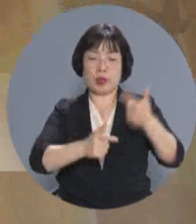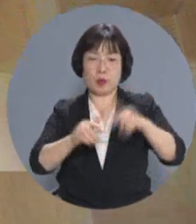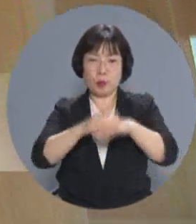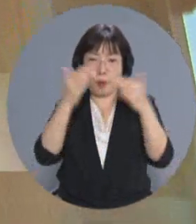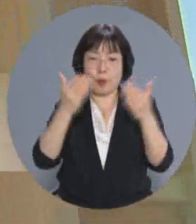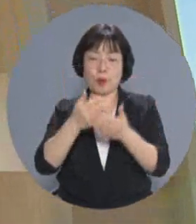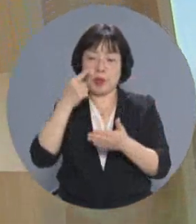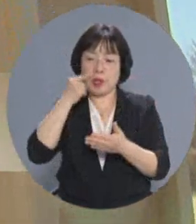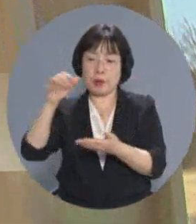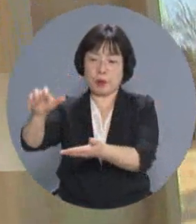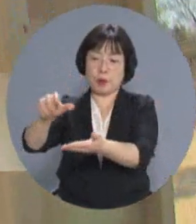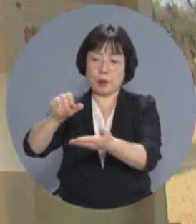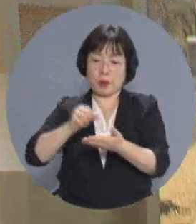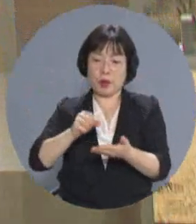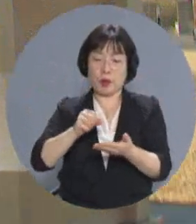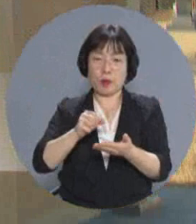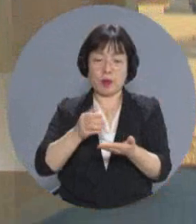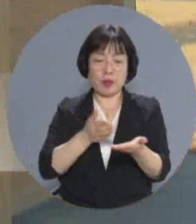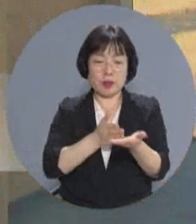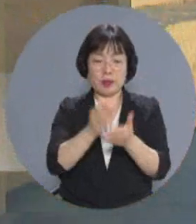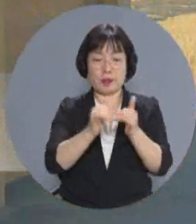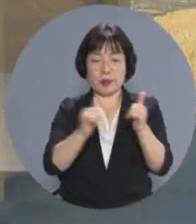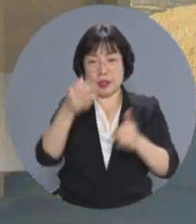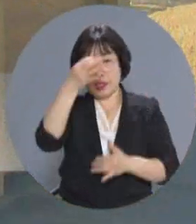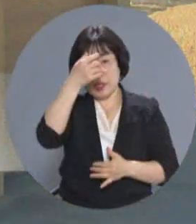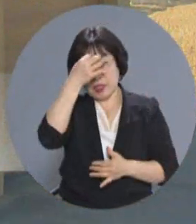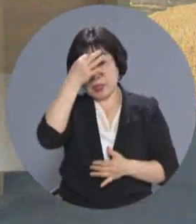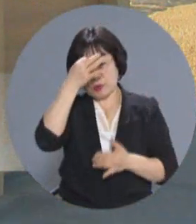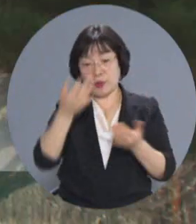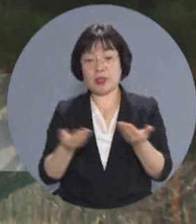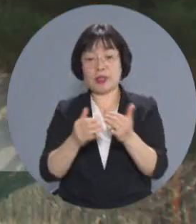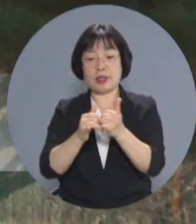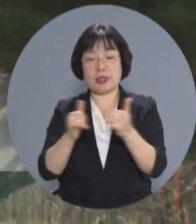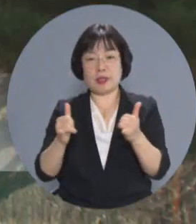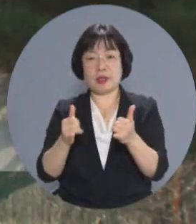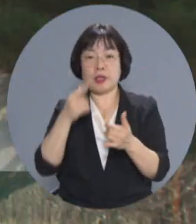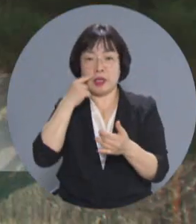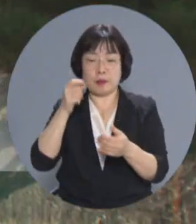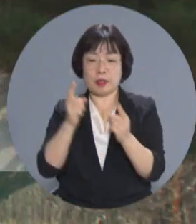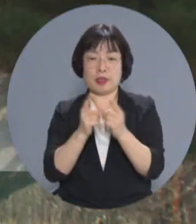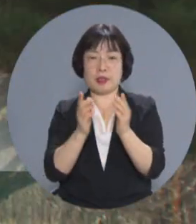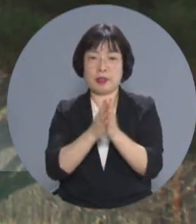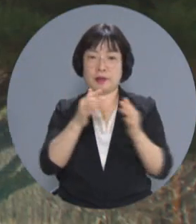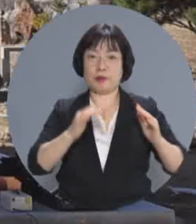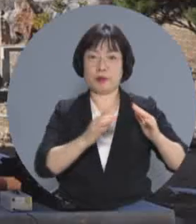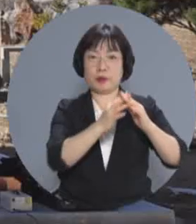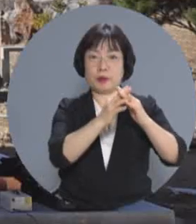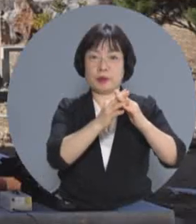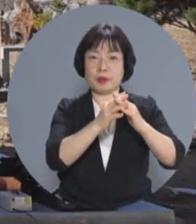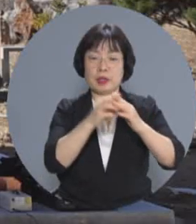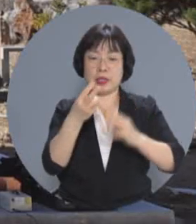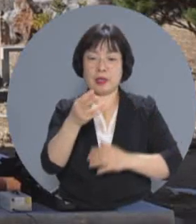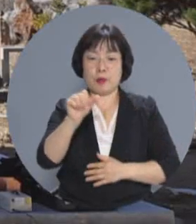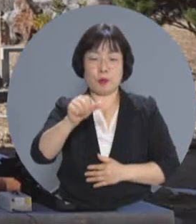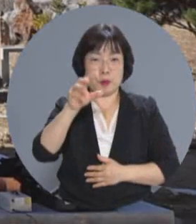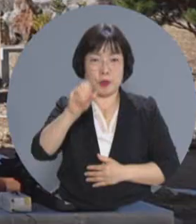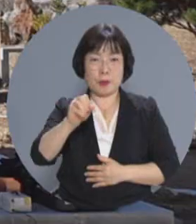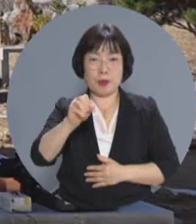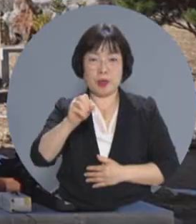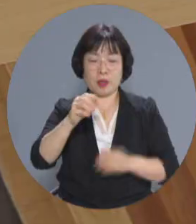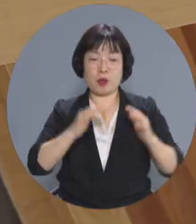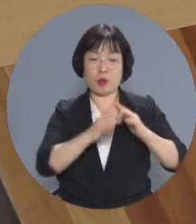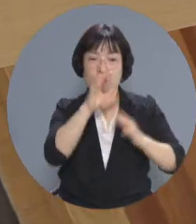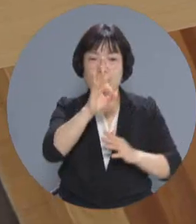건축자재를 일본 현지에서 들여왔고 일본인 기술자가 직접지었습니다 3억 5천만에 달한